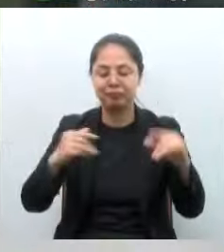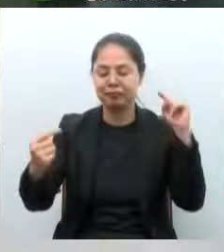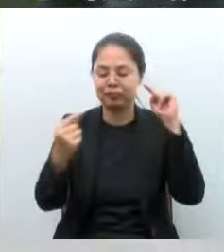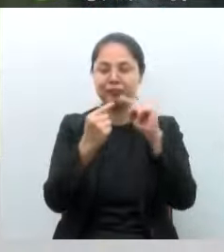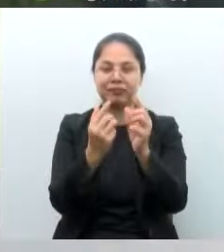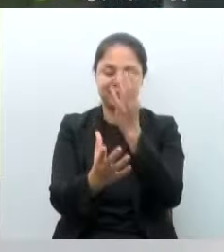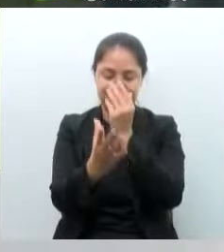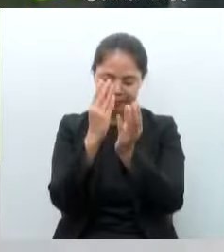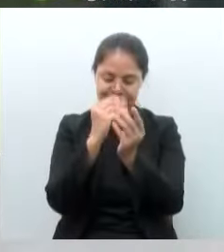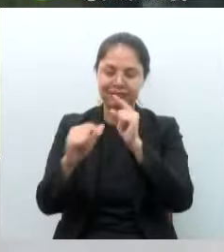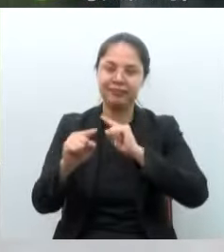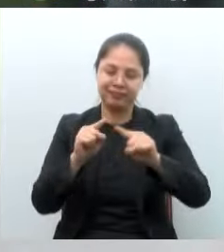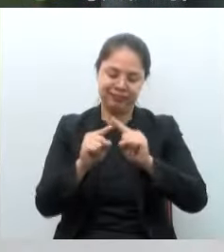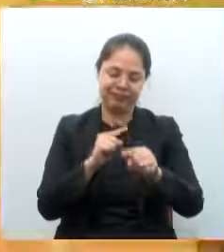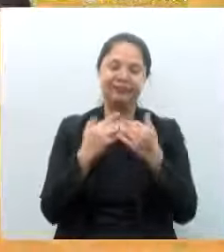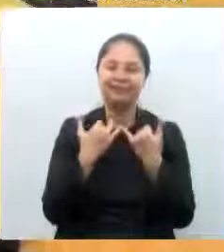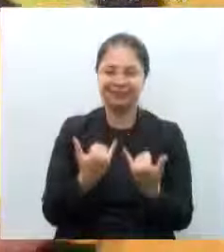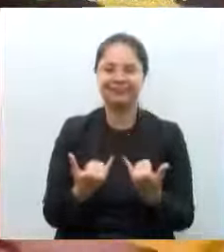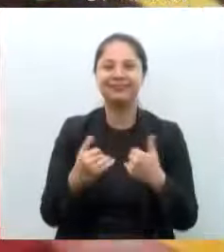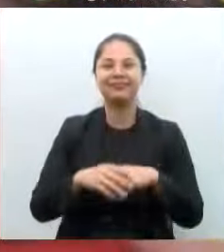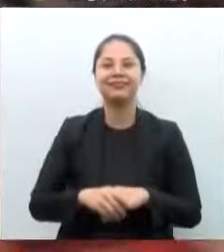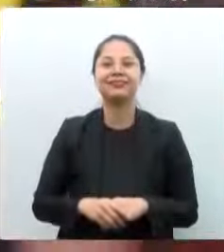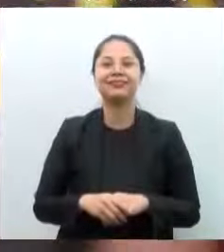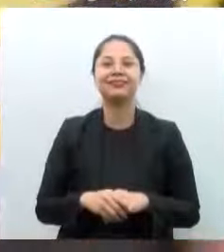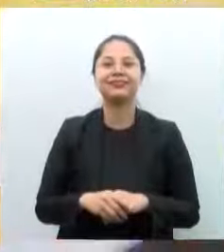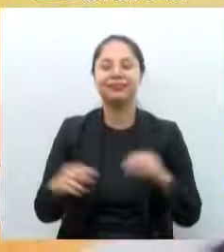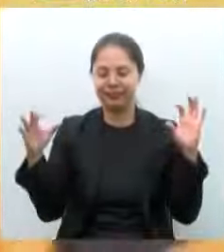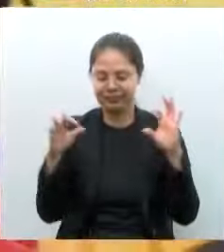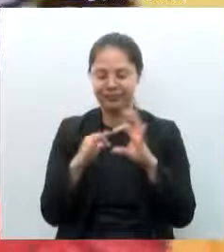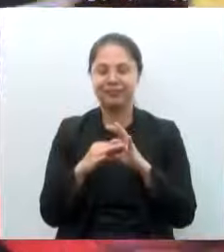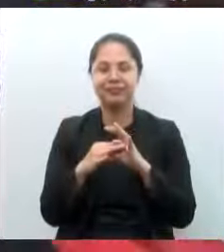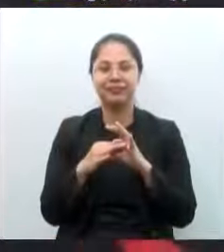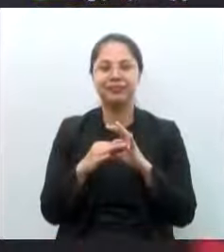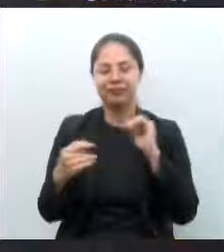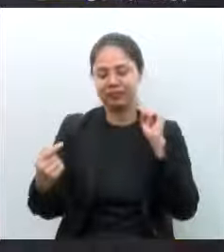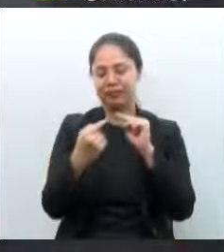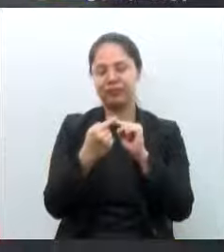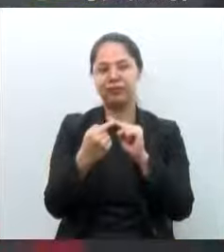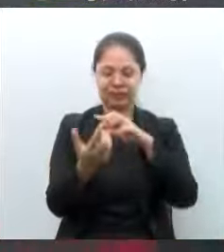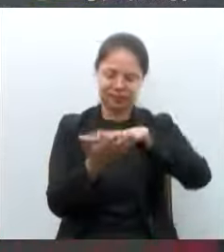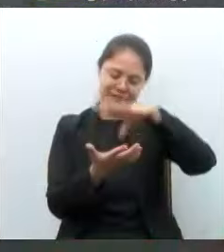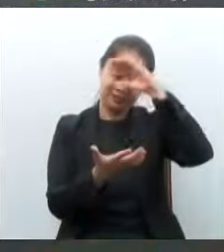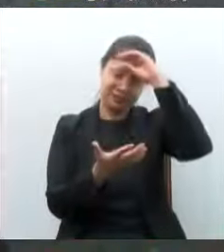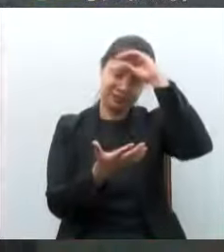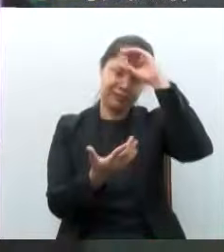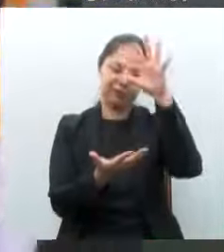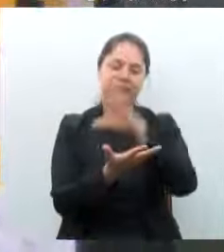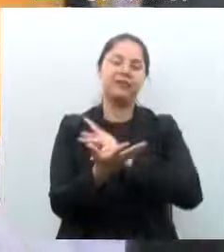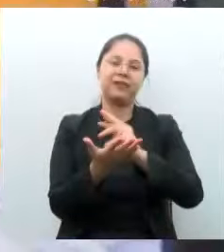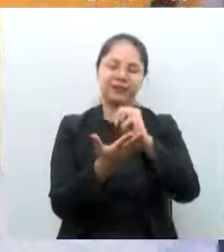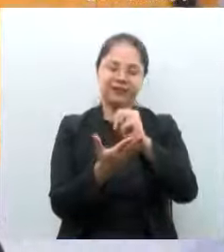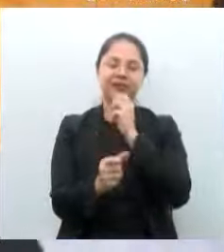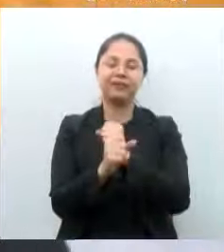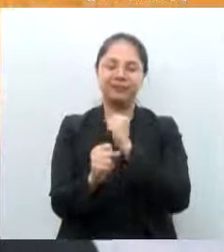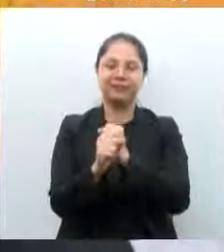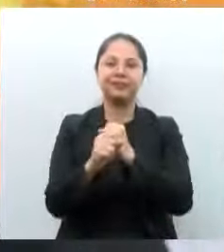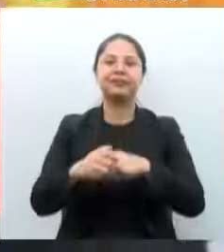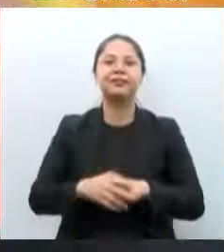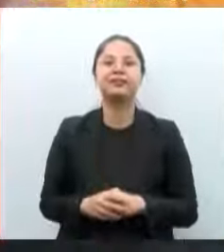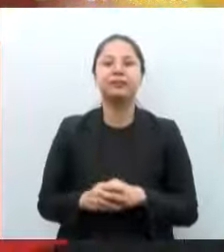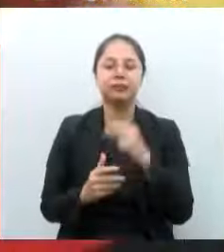การเรียนรู้ในยุคปัจจุบันและสอดคล้องกับบริบทการศึกษาในระดับมหาวิทยาลัย